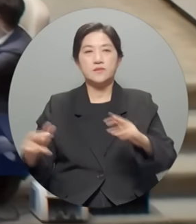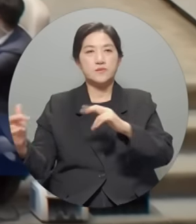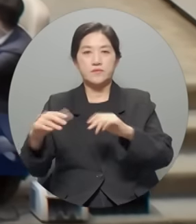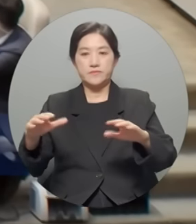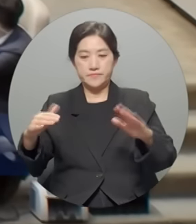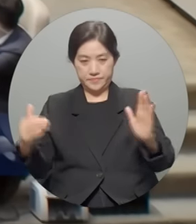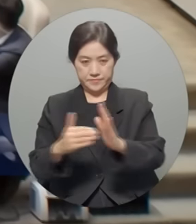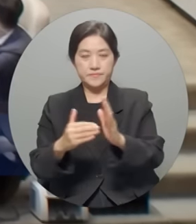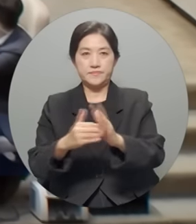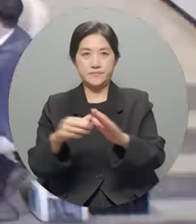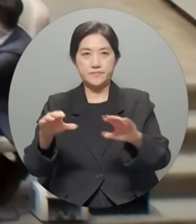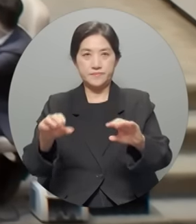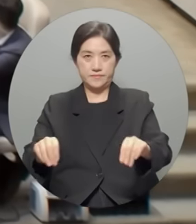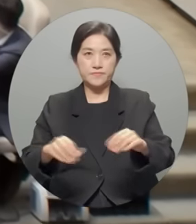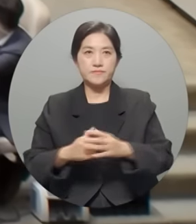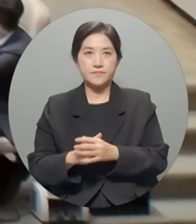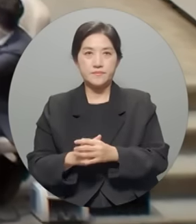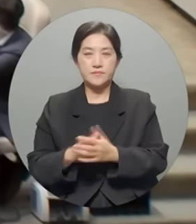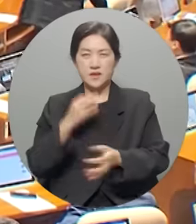중지하겠습니다.